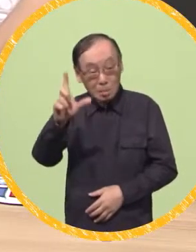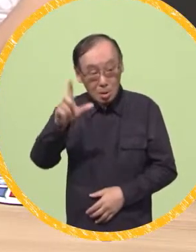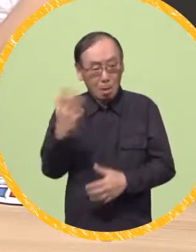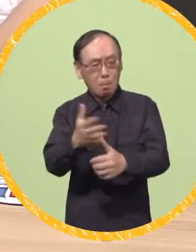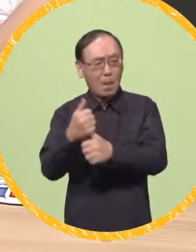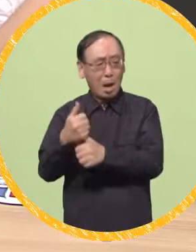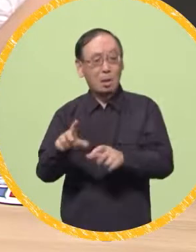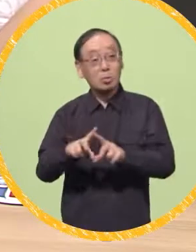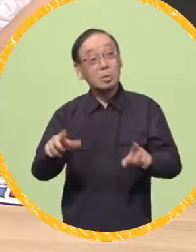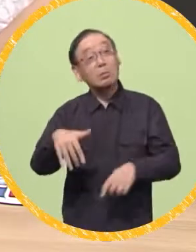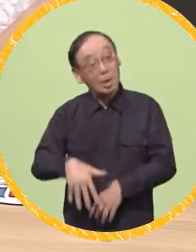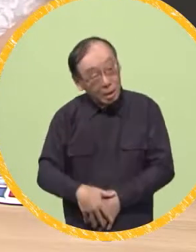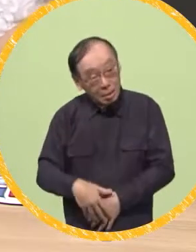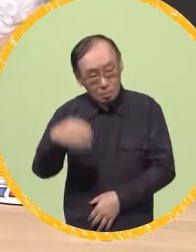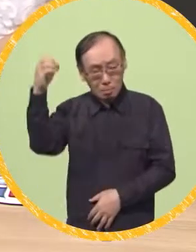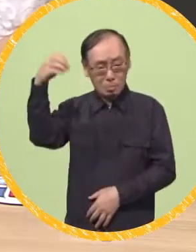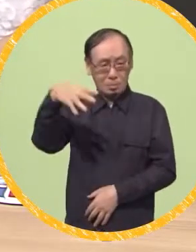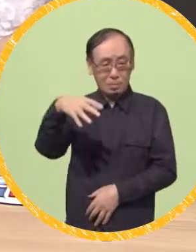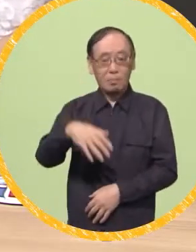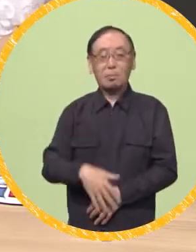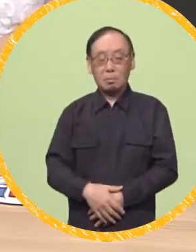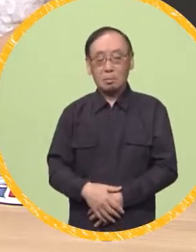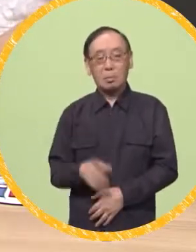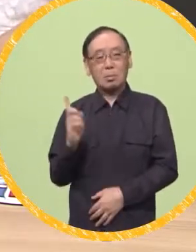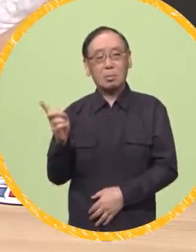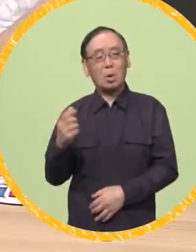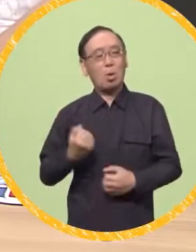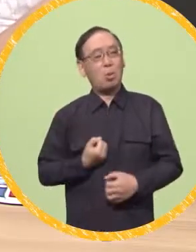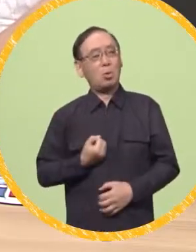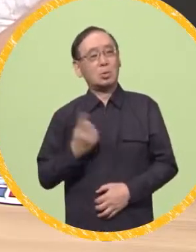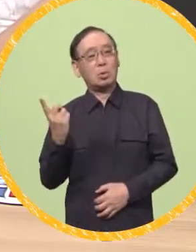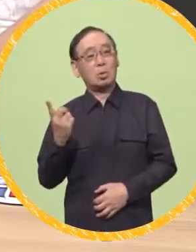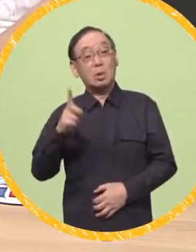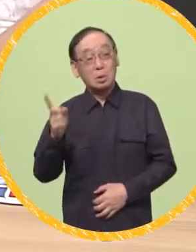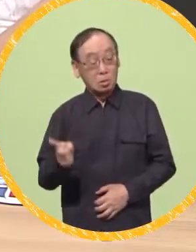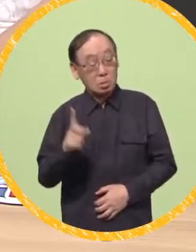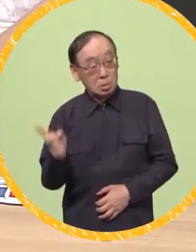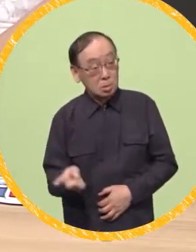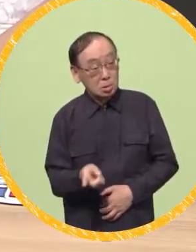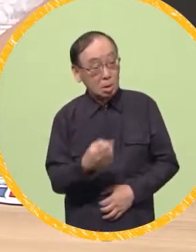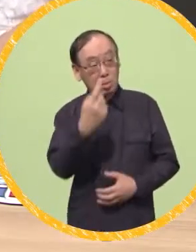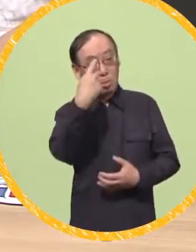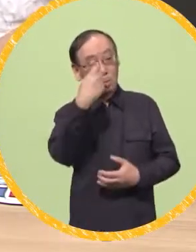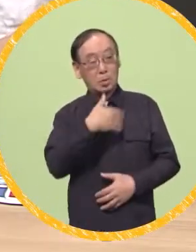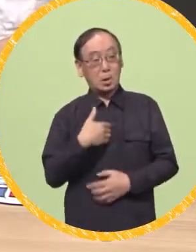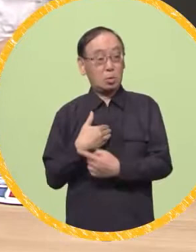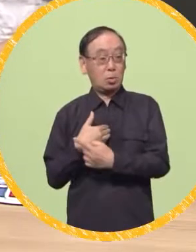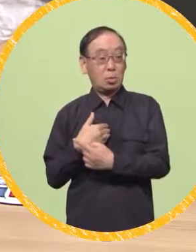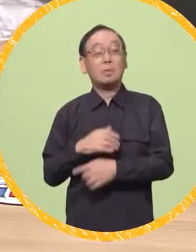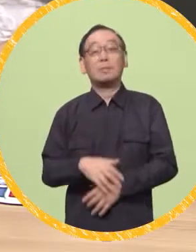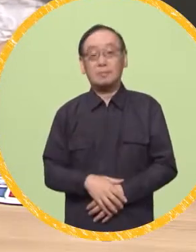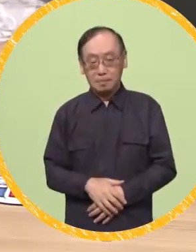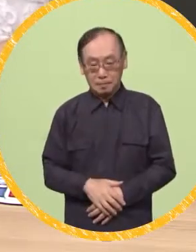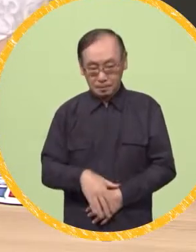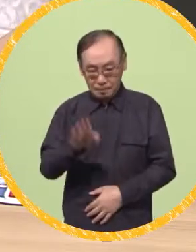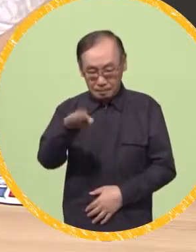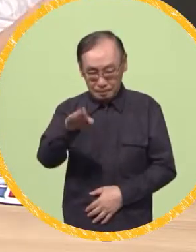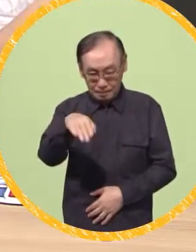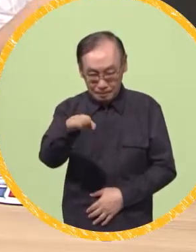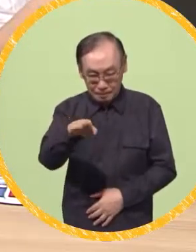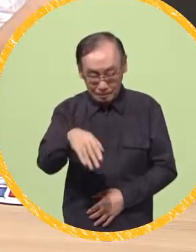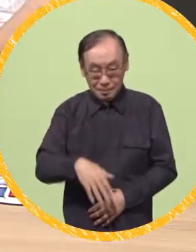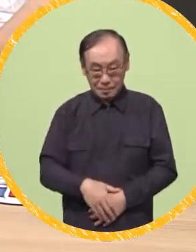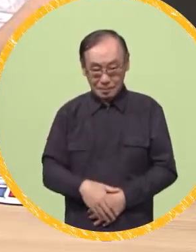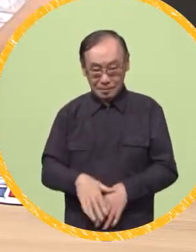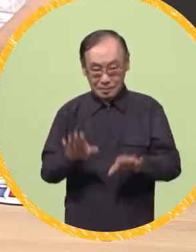ねいやでも面白いですねこれで自然と学べますよねさあさあさあここでです